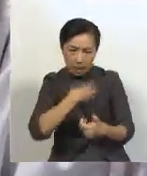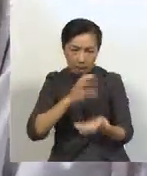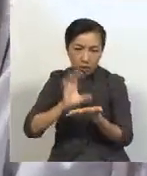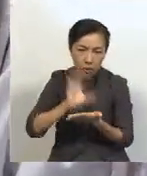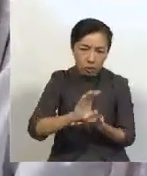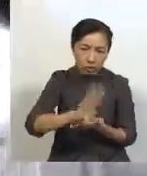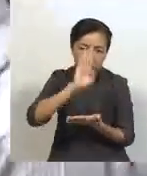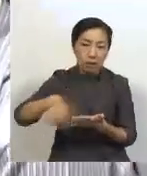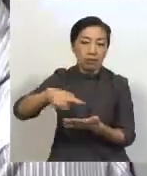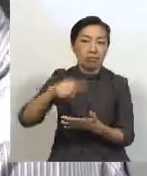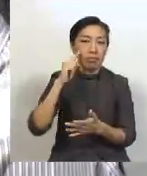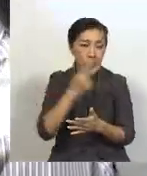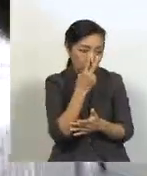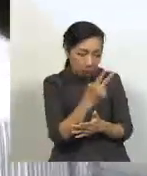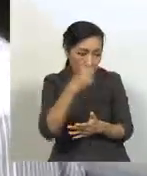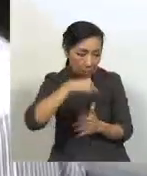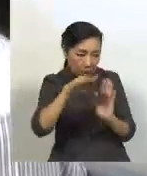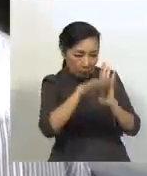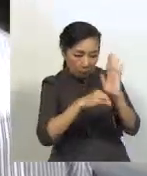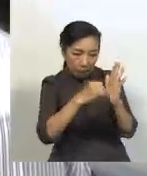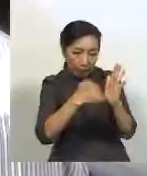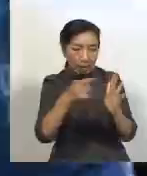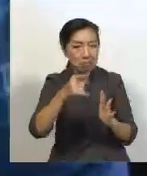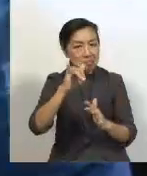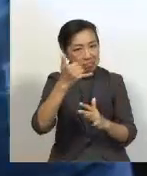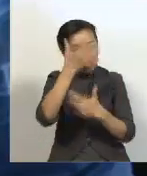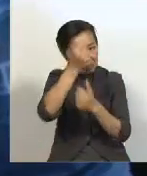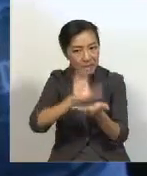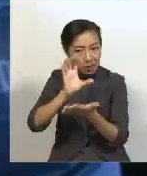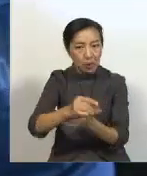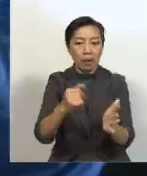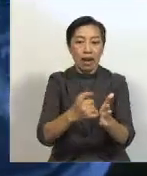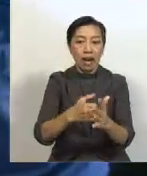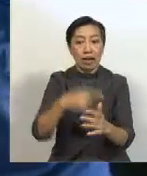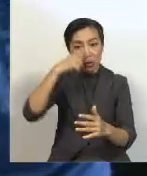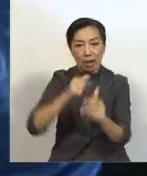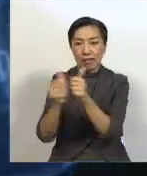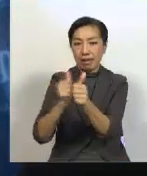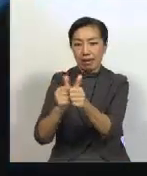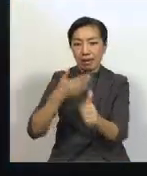างชาติรวมถึงเพิ่มขีดความสามารถในการแข่งขันของประเทศในระยะยาวด้วยค่ะ